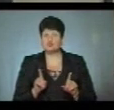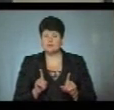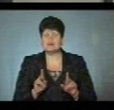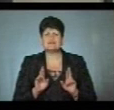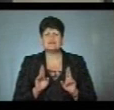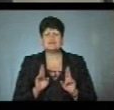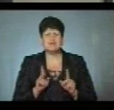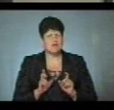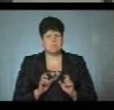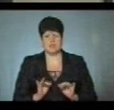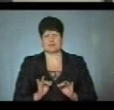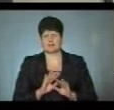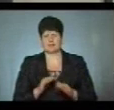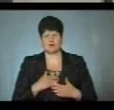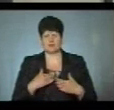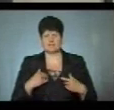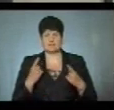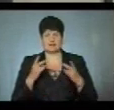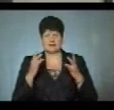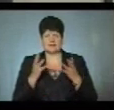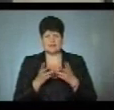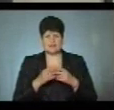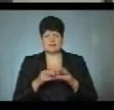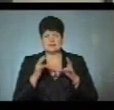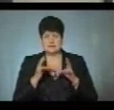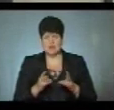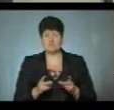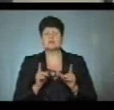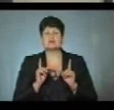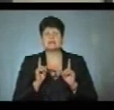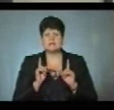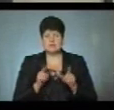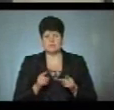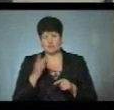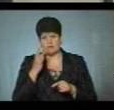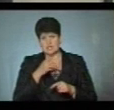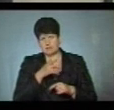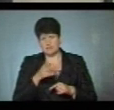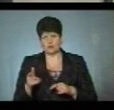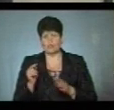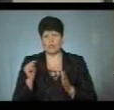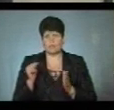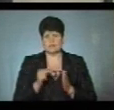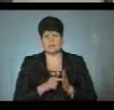не хотіли, велика кількість травм іменно на літній період припадає, діти